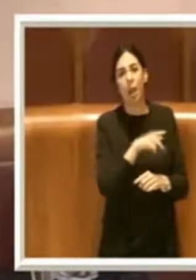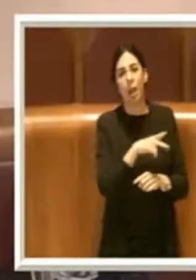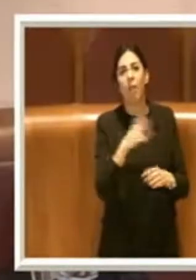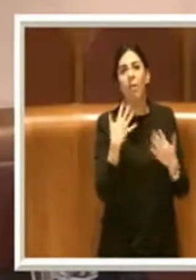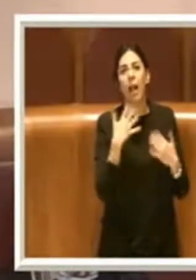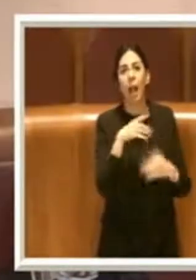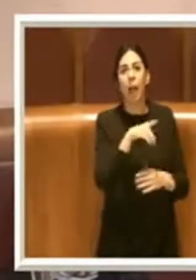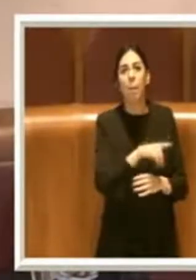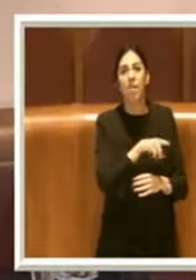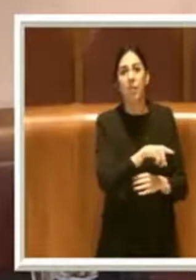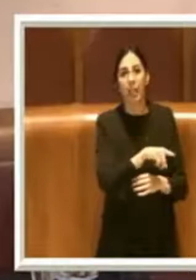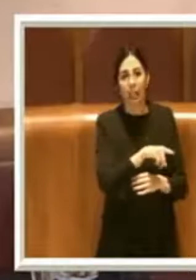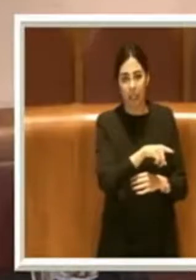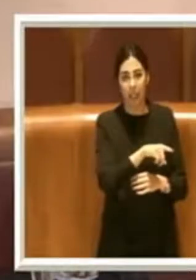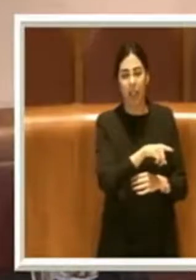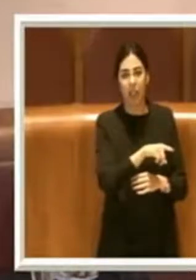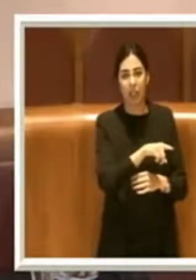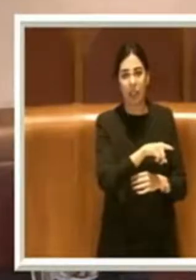l'intervento